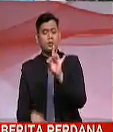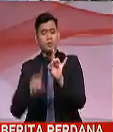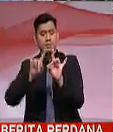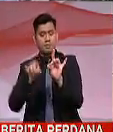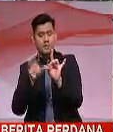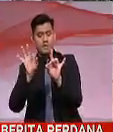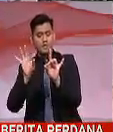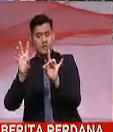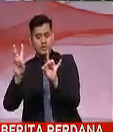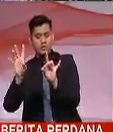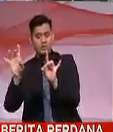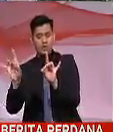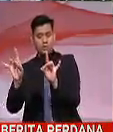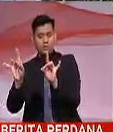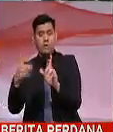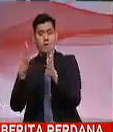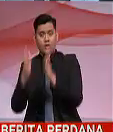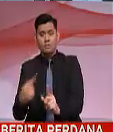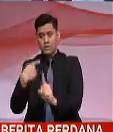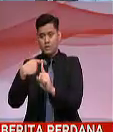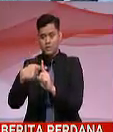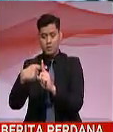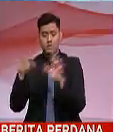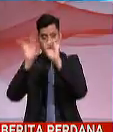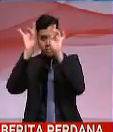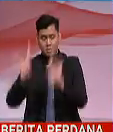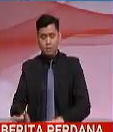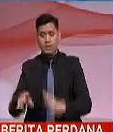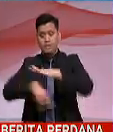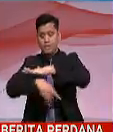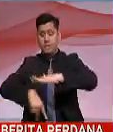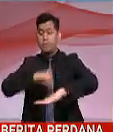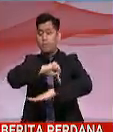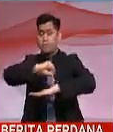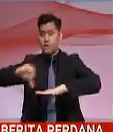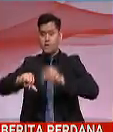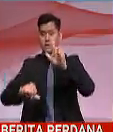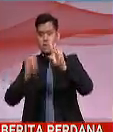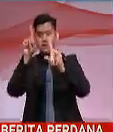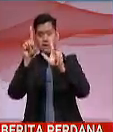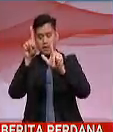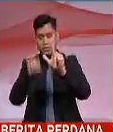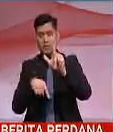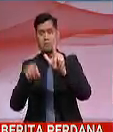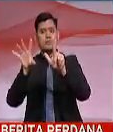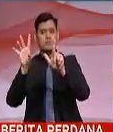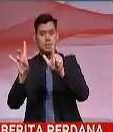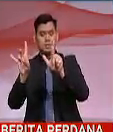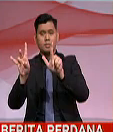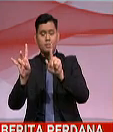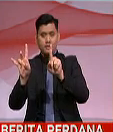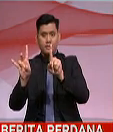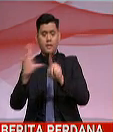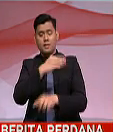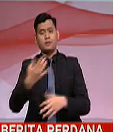ke-8968 positif COVID-19 yang dikesan hasil saringan pra-pembedahan pada 31 Julai lalu. Setelah disiasat, kes